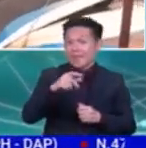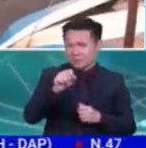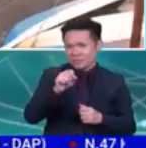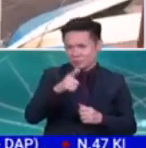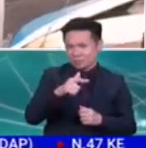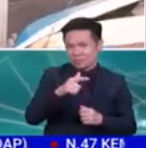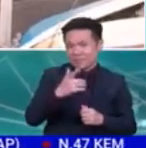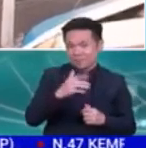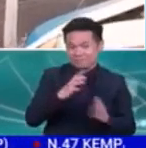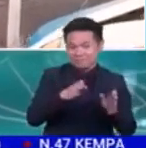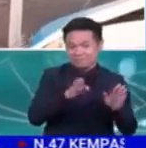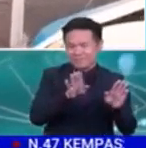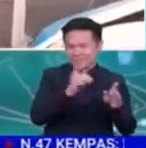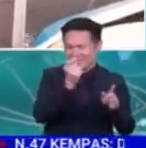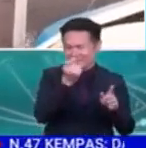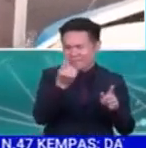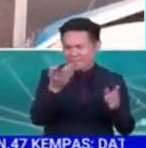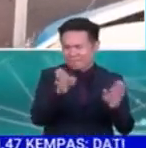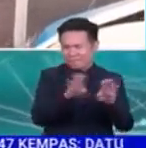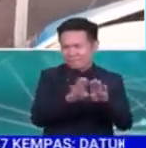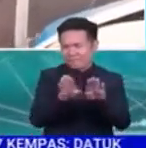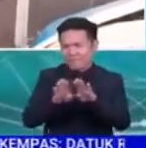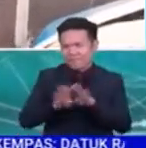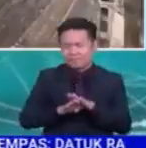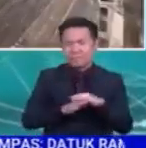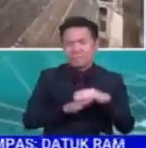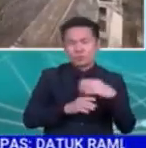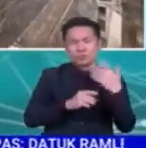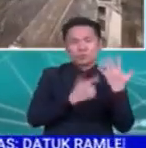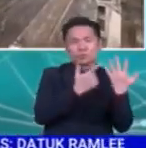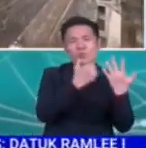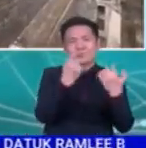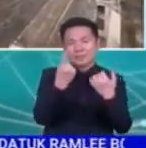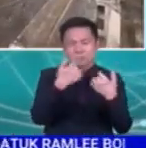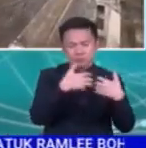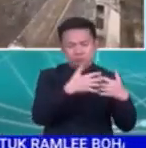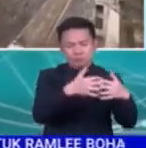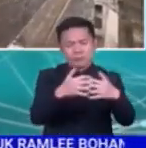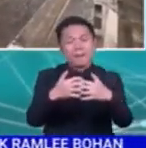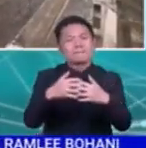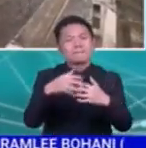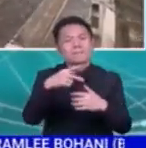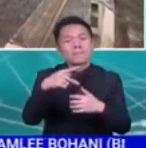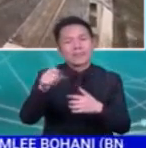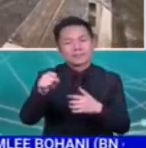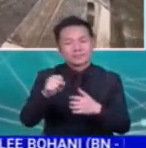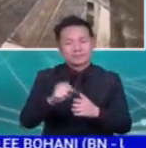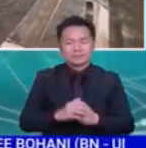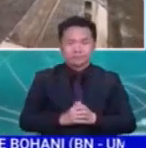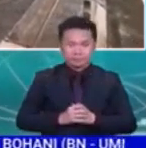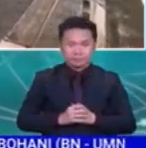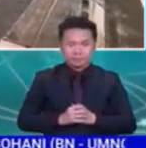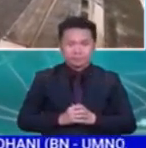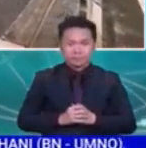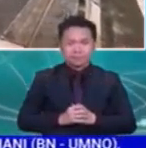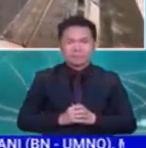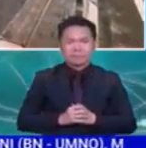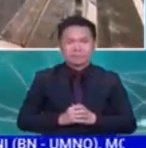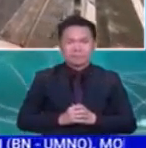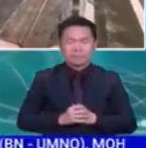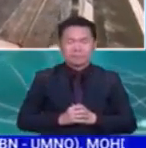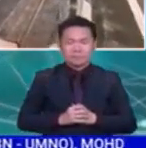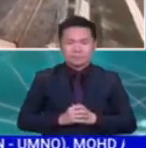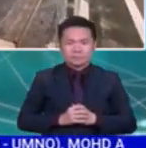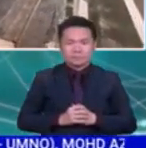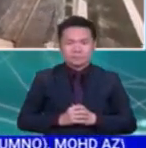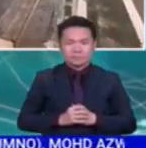di seluruh negeri daripada 73 kepada 71. Namun apapun yang pasti, ini juga satu